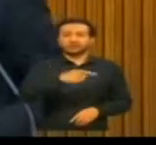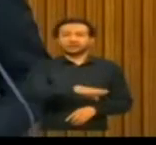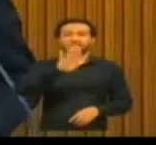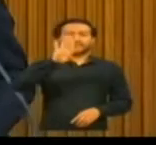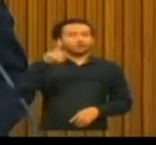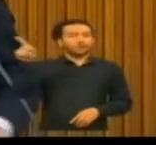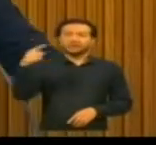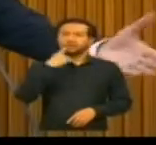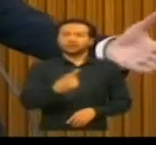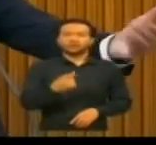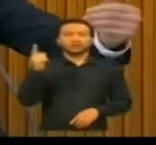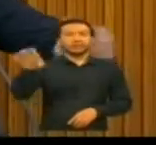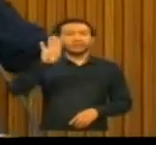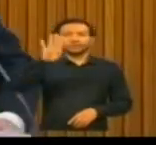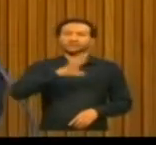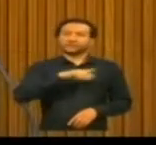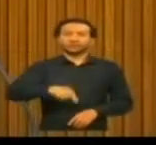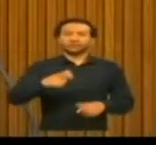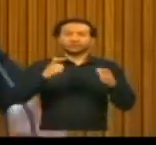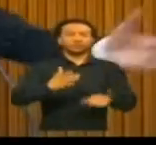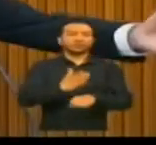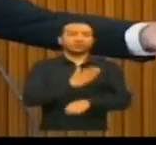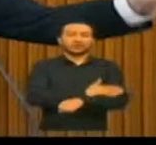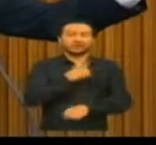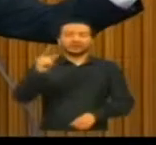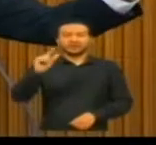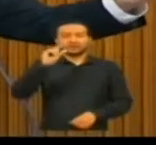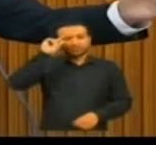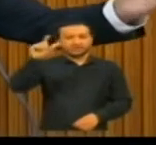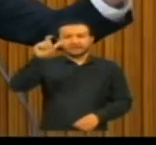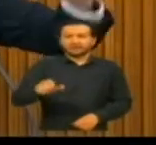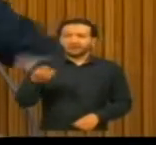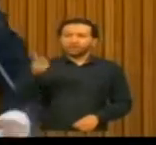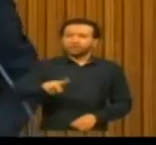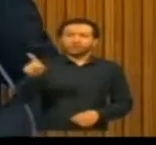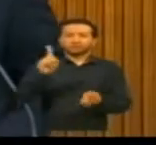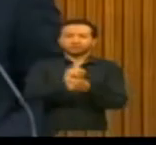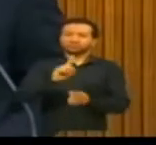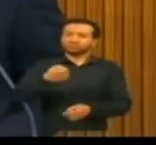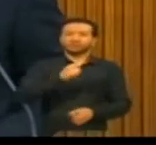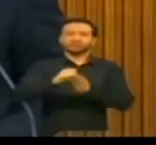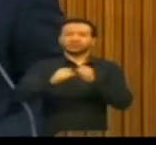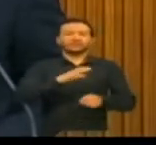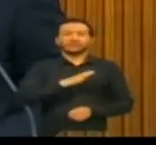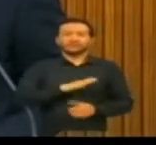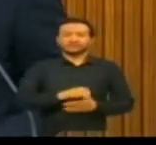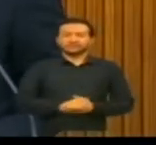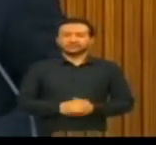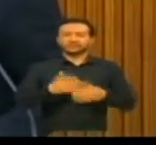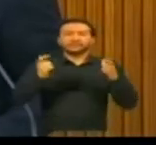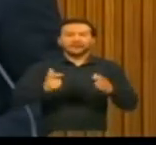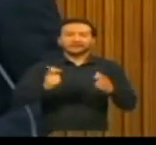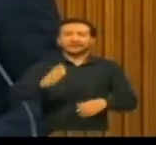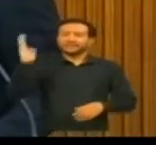demokrattın? Hani demokrasi vardı bu ülkede? Hani failli meşhurlere karşı mücadele edecektik? Hani